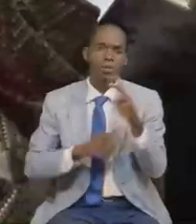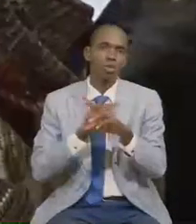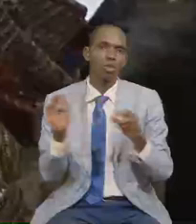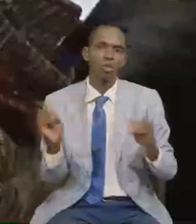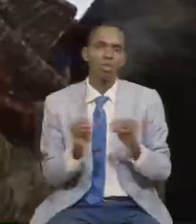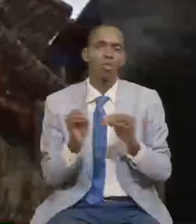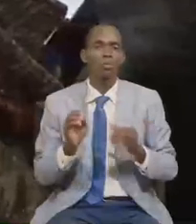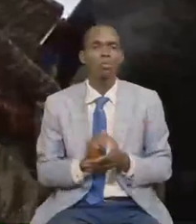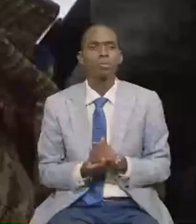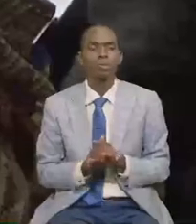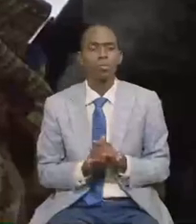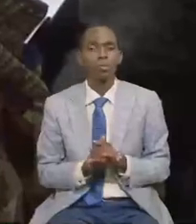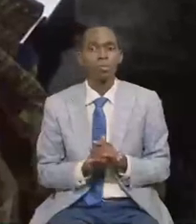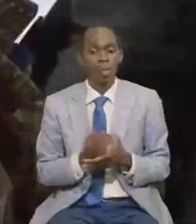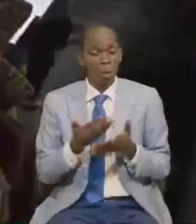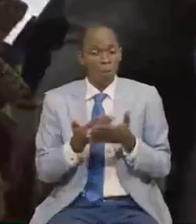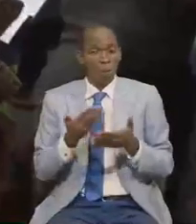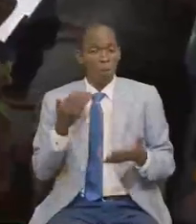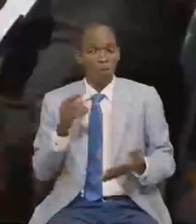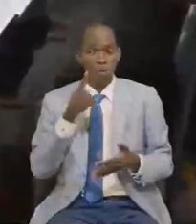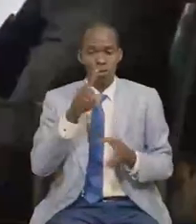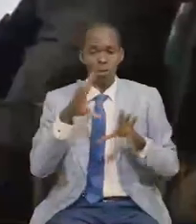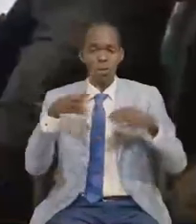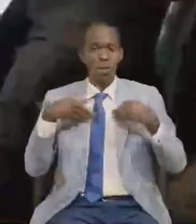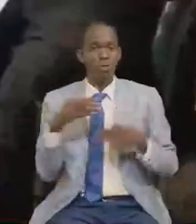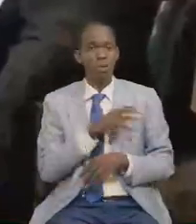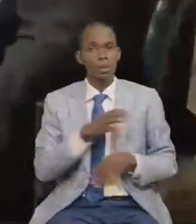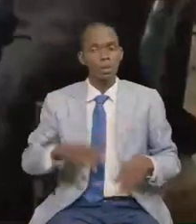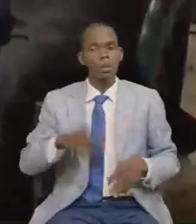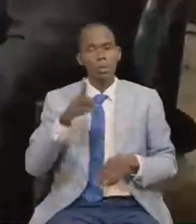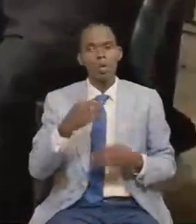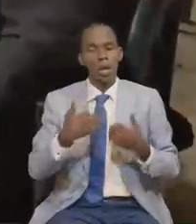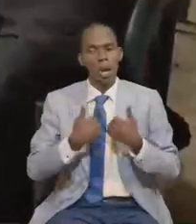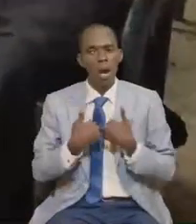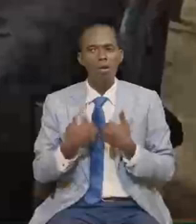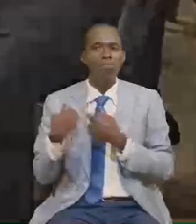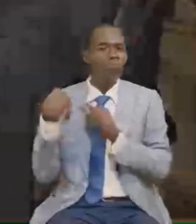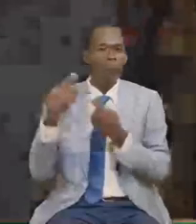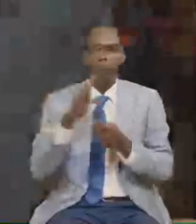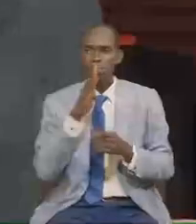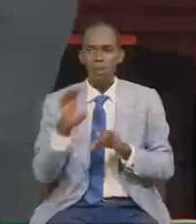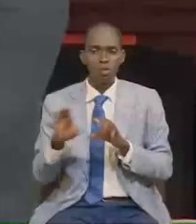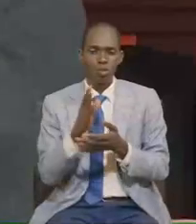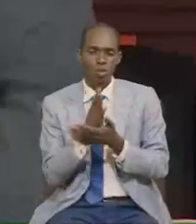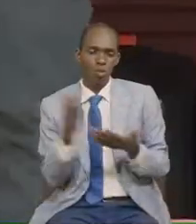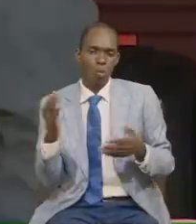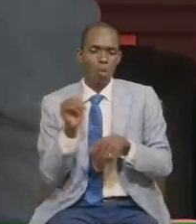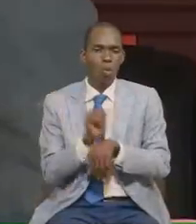Que celui qui dérobait ne dérobe plus. Avant de venir à Christ, tu faisais un type de travail qui est